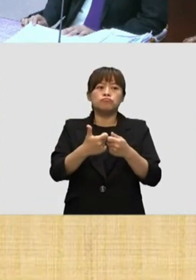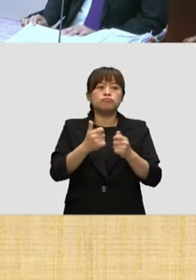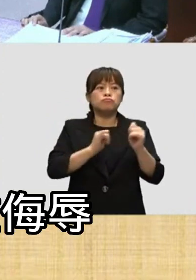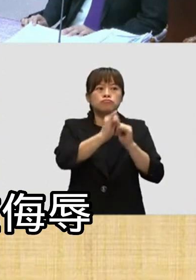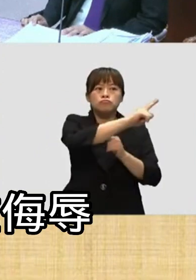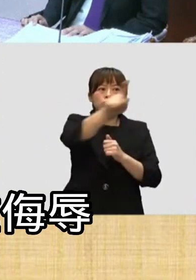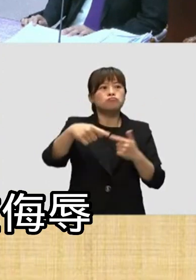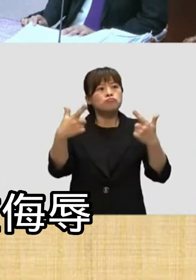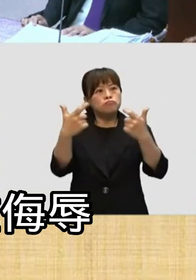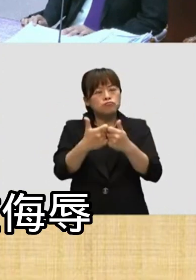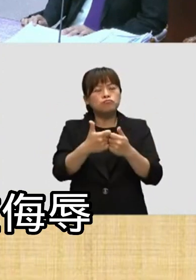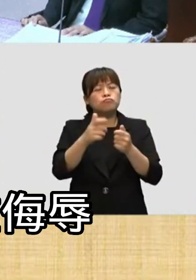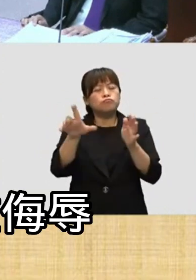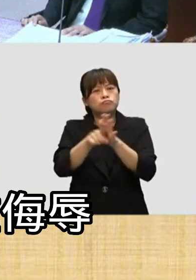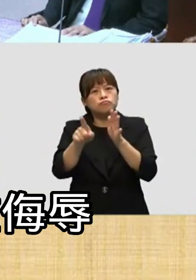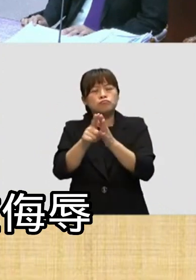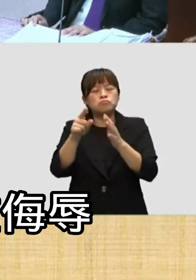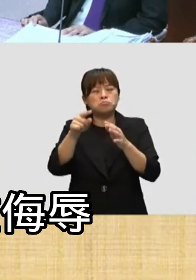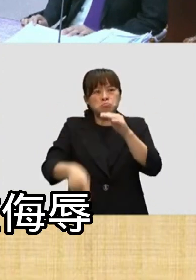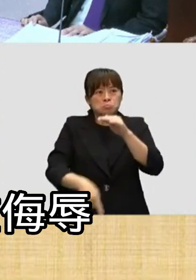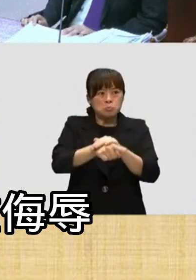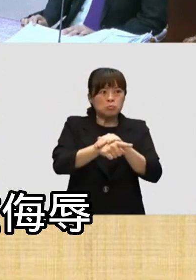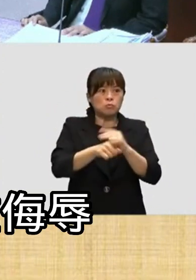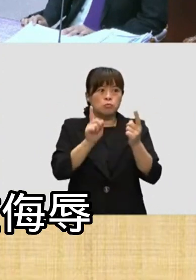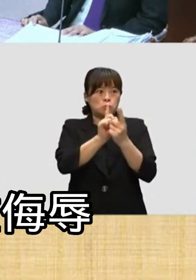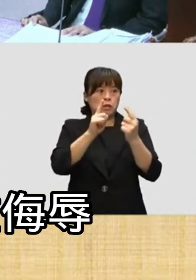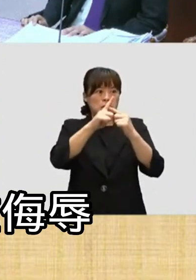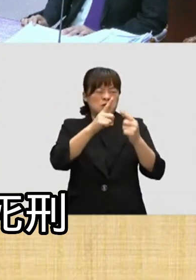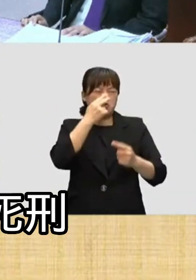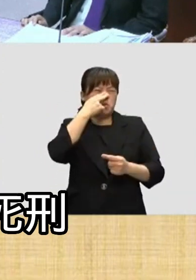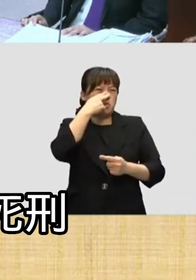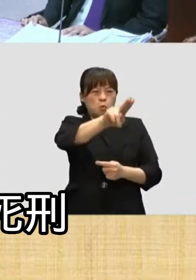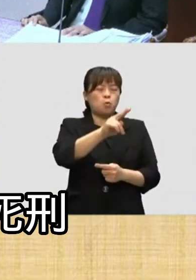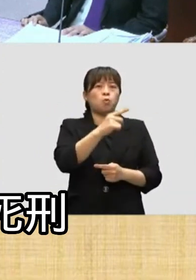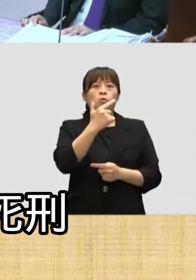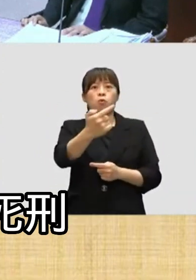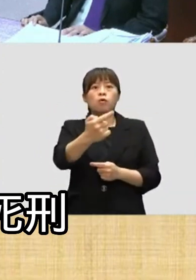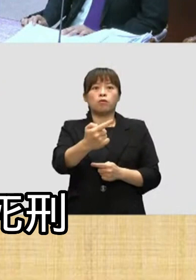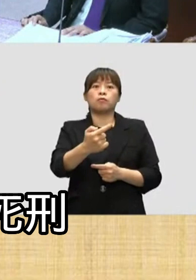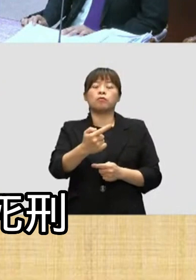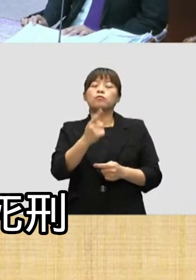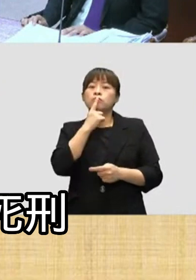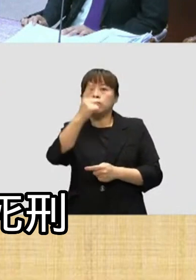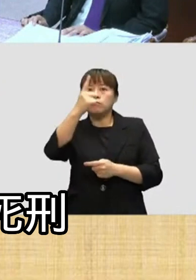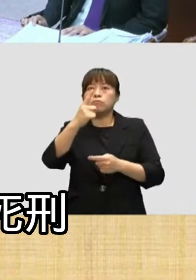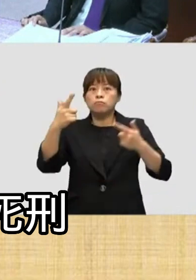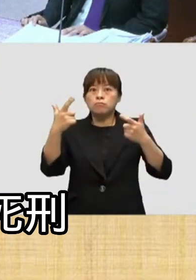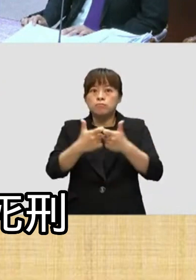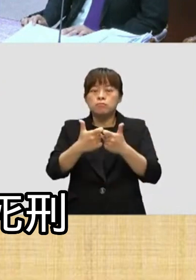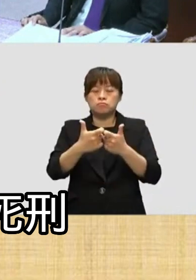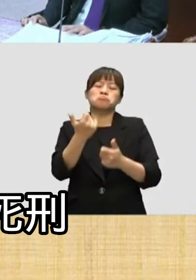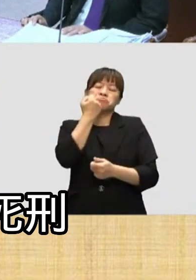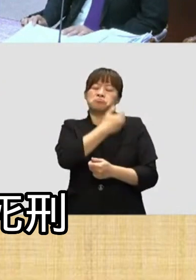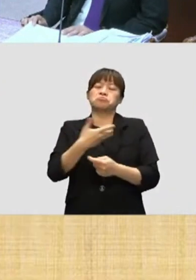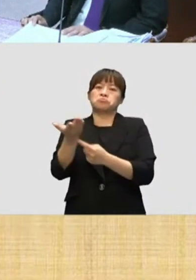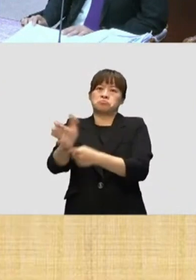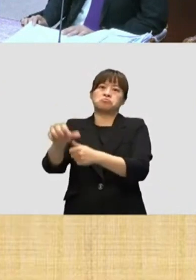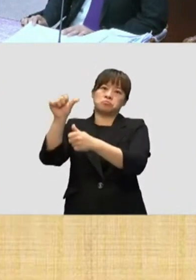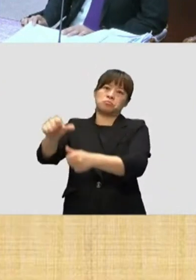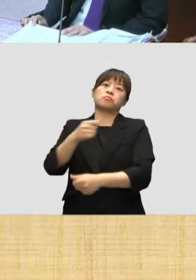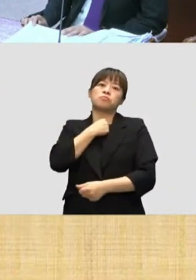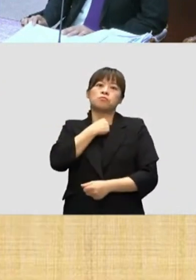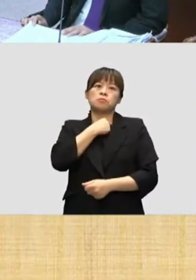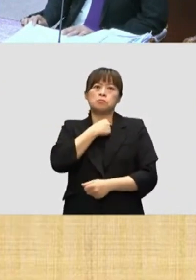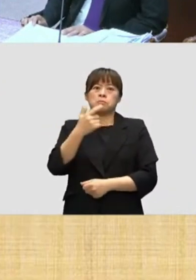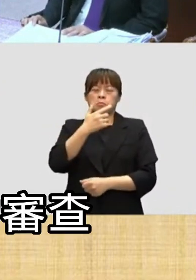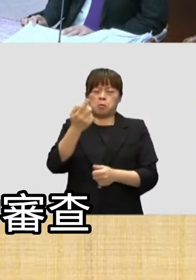任。有些罪行本身就是对人的严重侮辱，因此唯一的适当回应可能是死刑。在极端